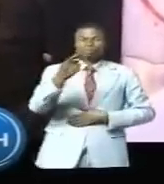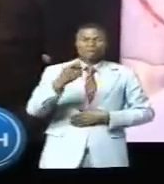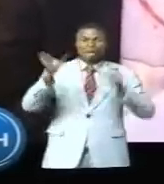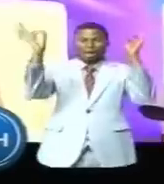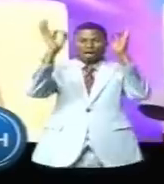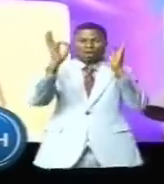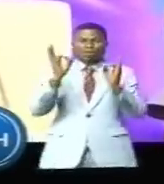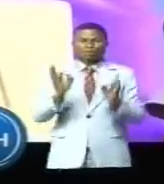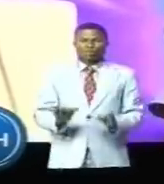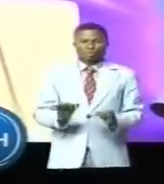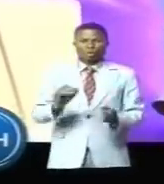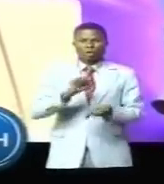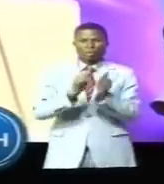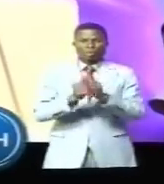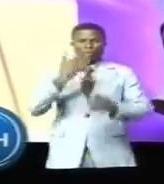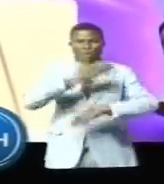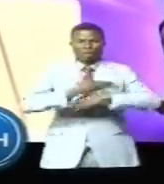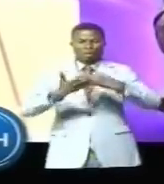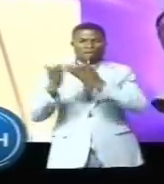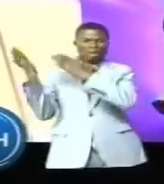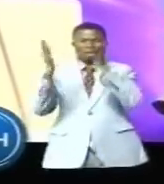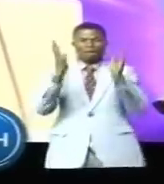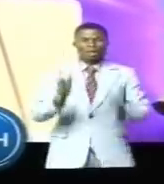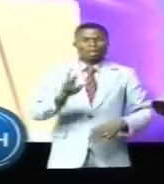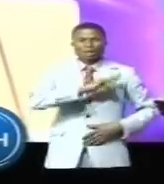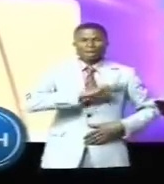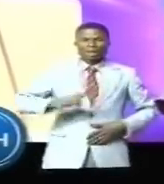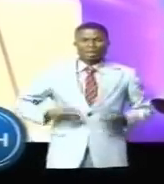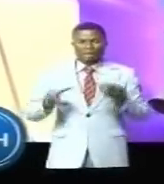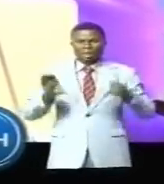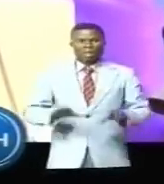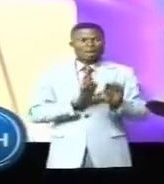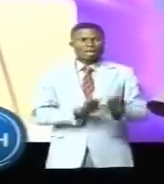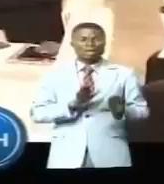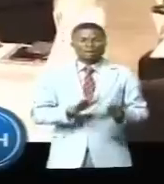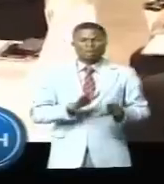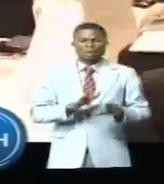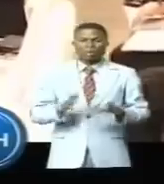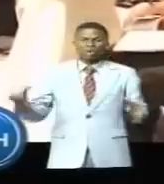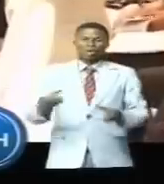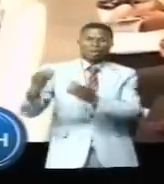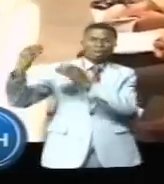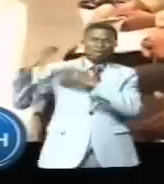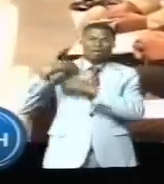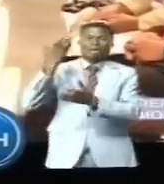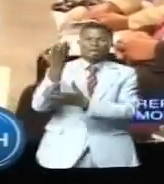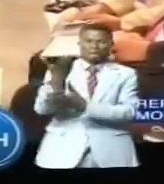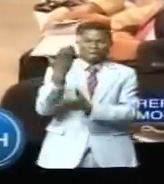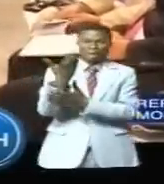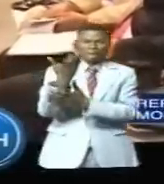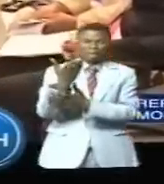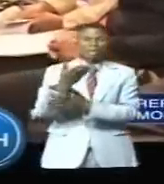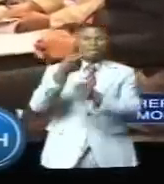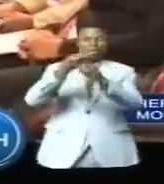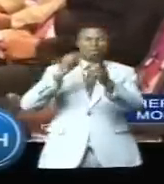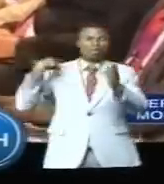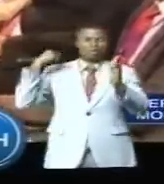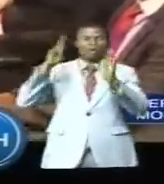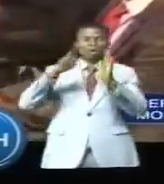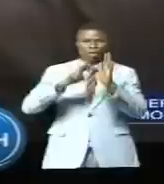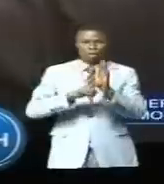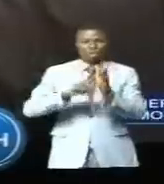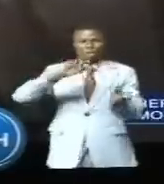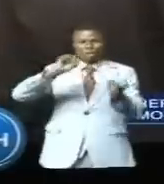forum sur les infrastructures de transport en RDC attend l'appropriation des recommandations par le gouvernement afin